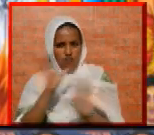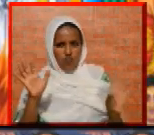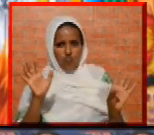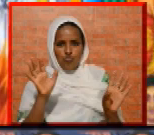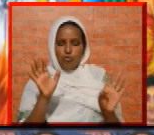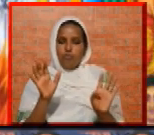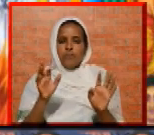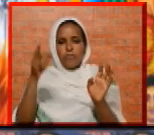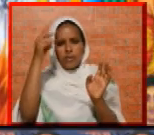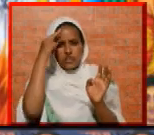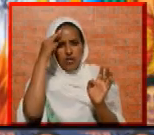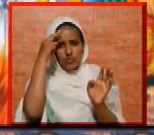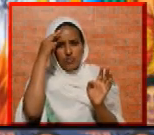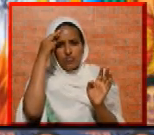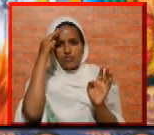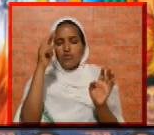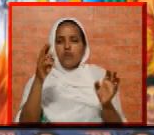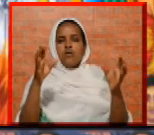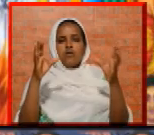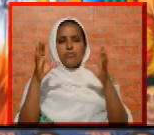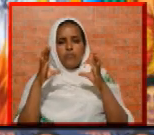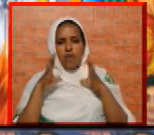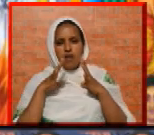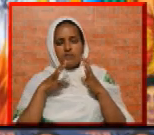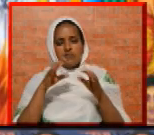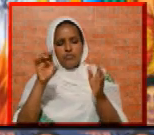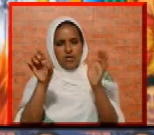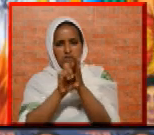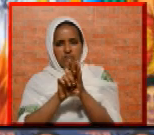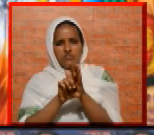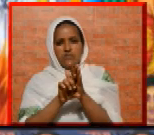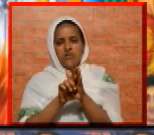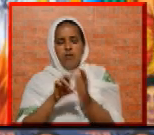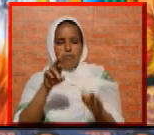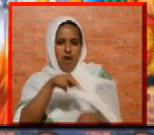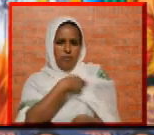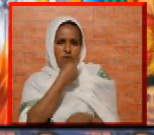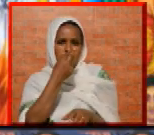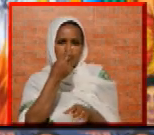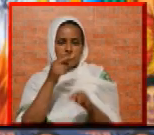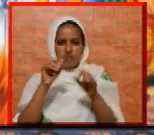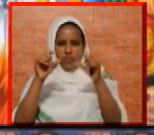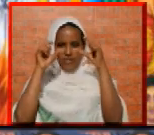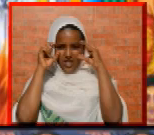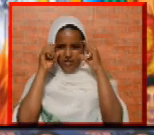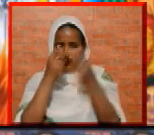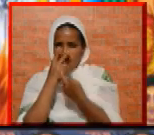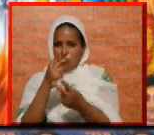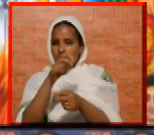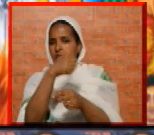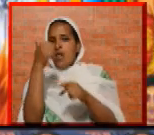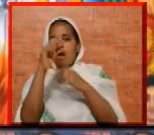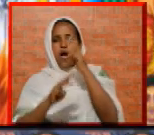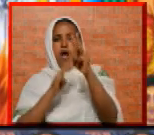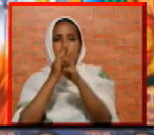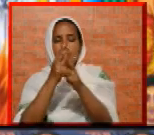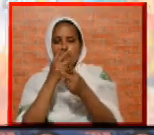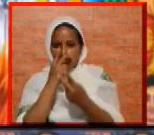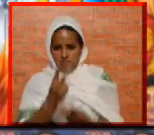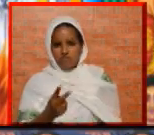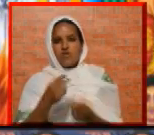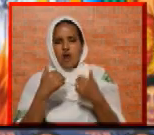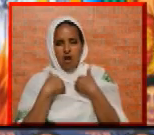አይከፉም ምክንያቱም በአይን ህሊና በእምነት በሃይማኖት መነጽርነት የሚያዩት ሌላ ዓለም